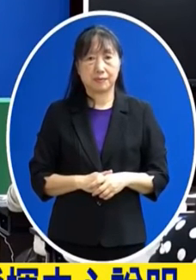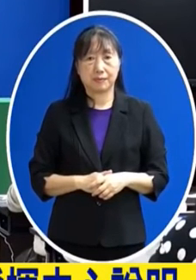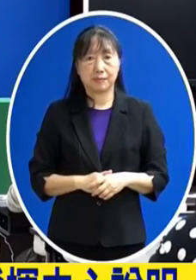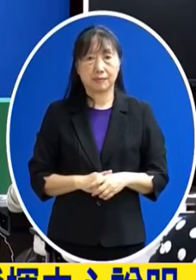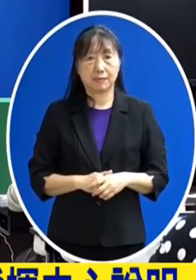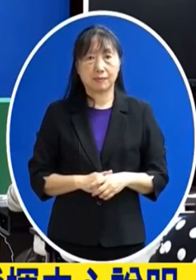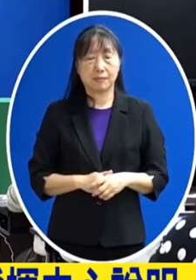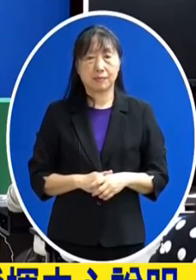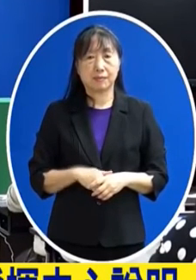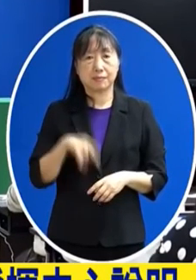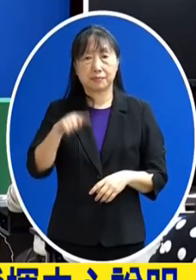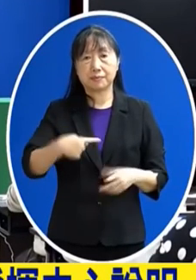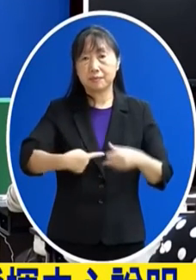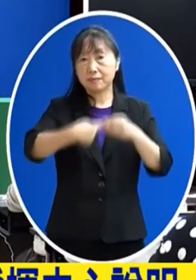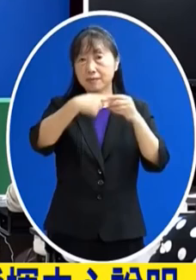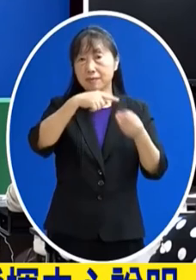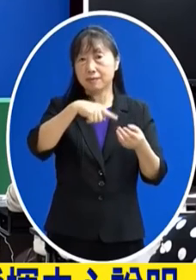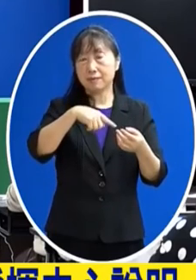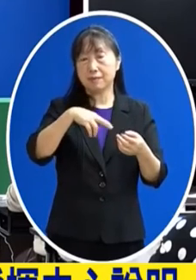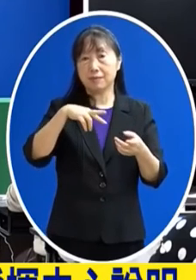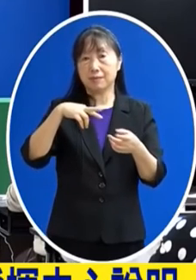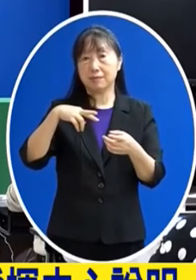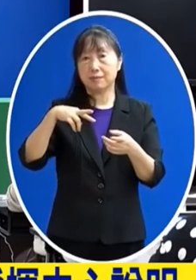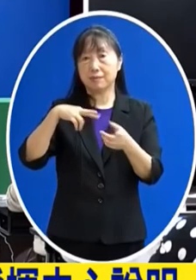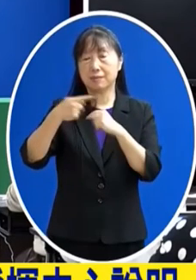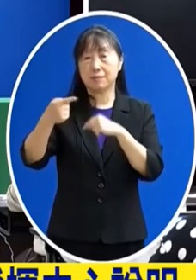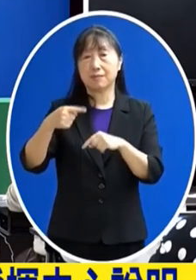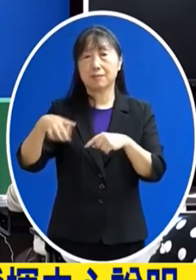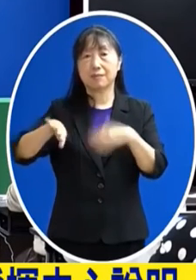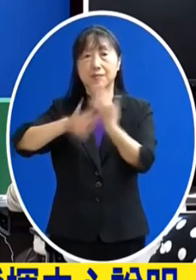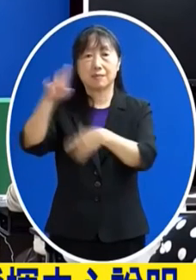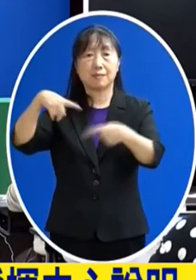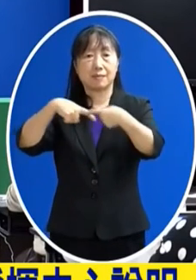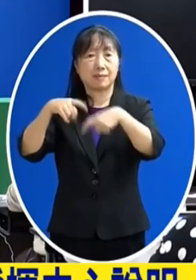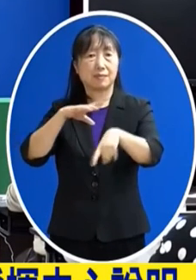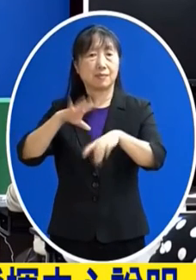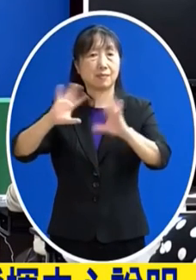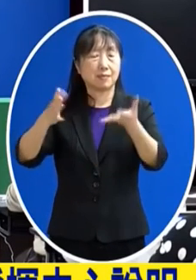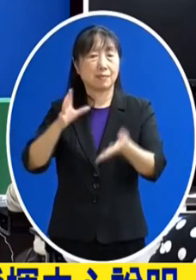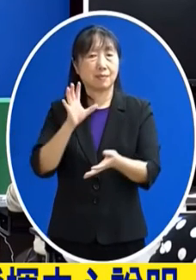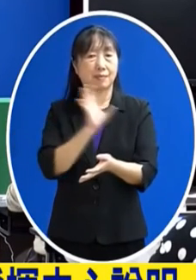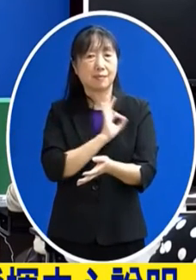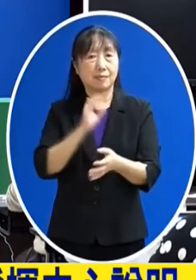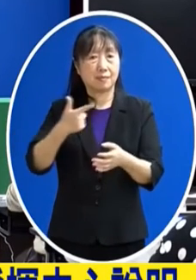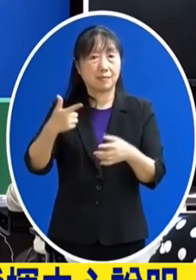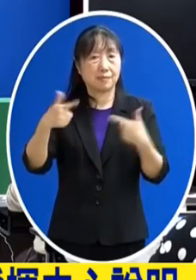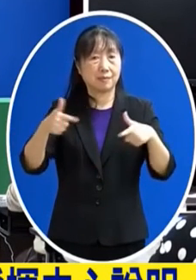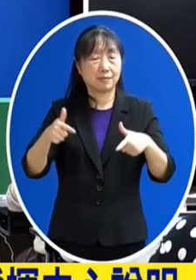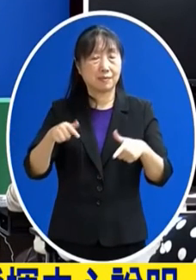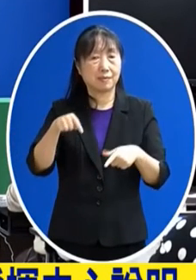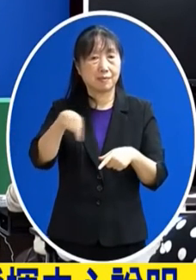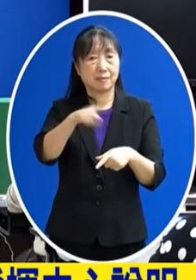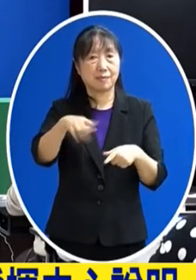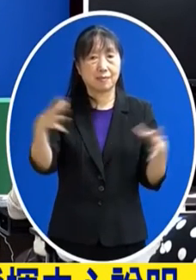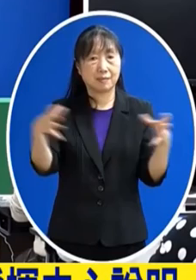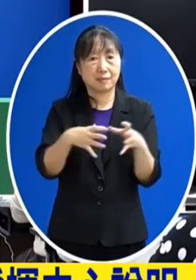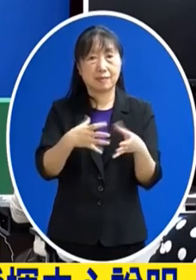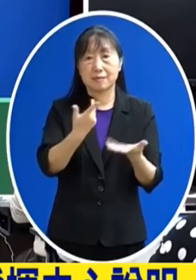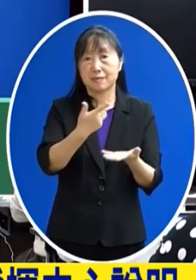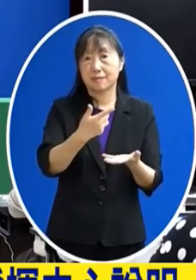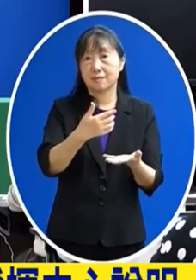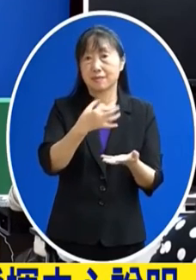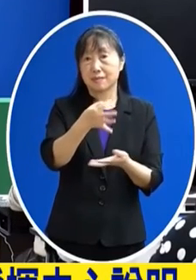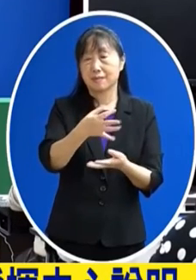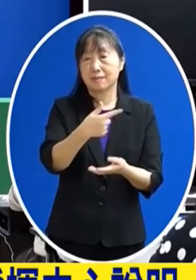我们在 COVAX 第一波跟其他非联合国会员国家所共分的这些疫苗，那其他国家现